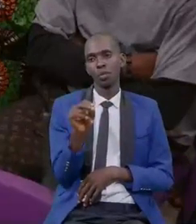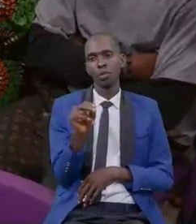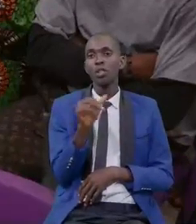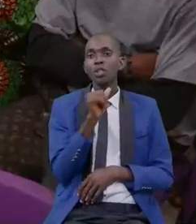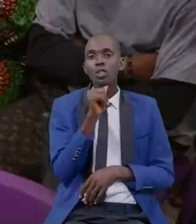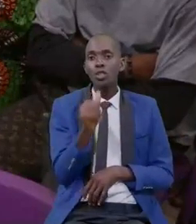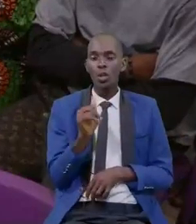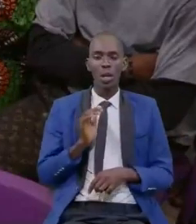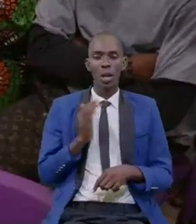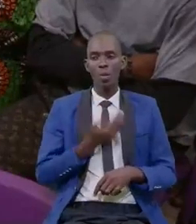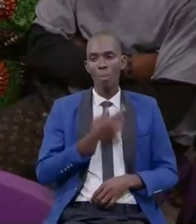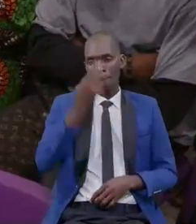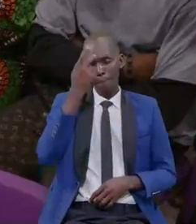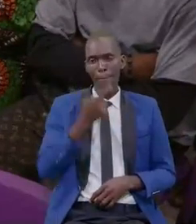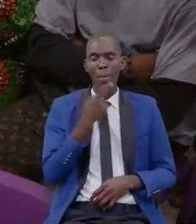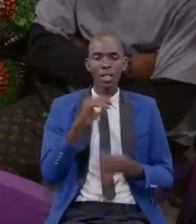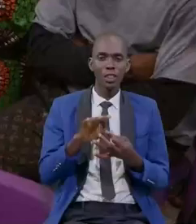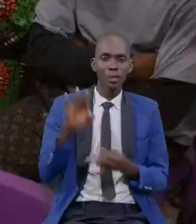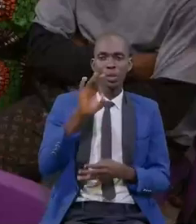pas l'esprit de nos parents,